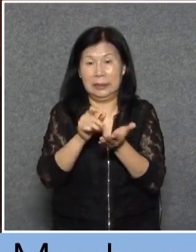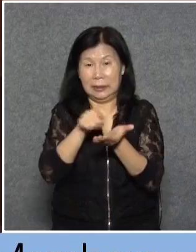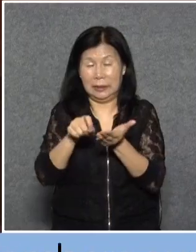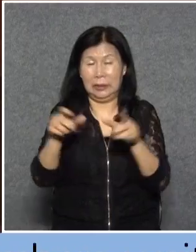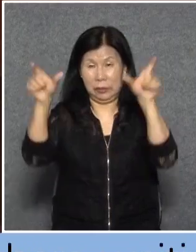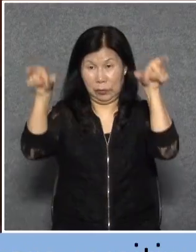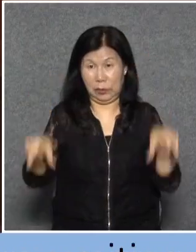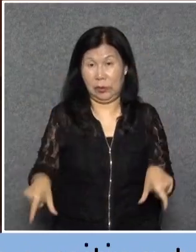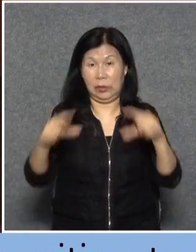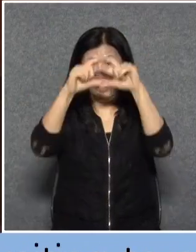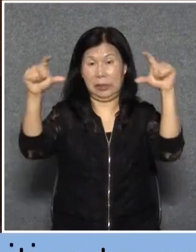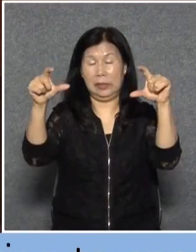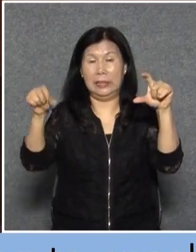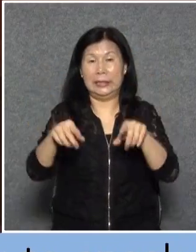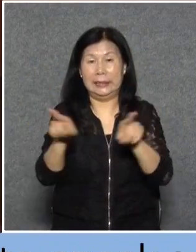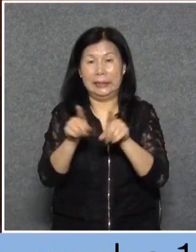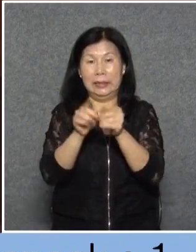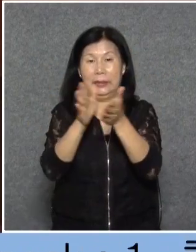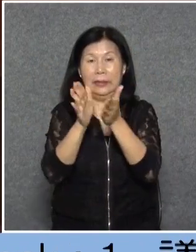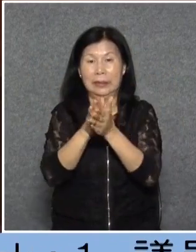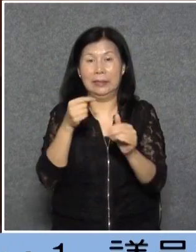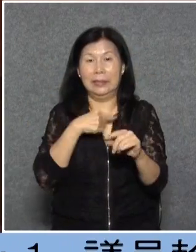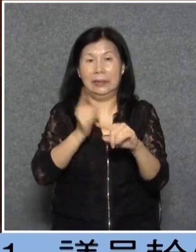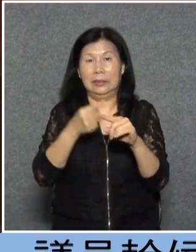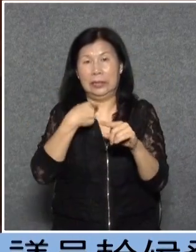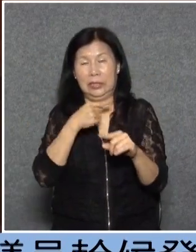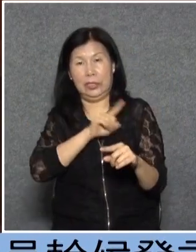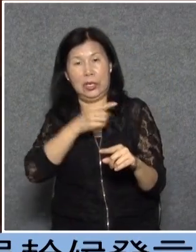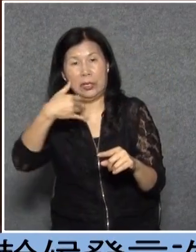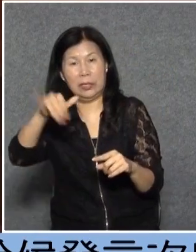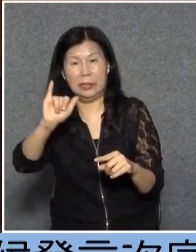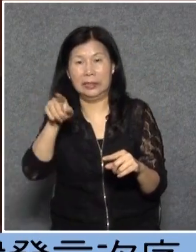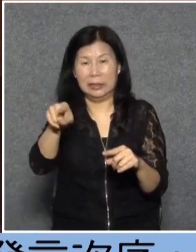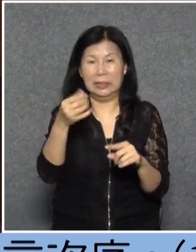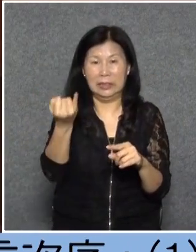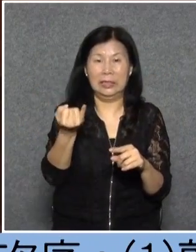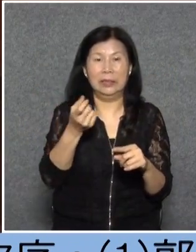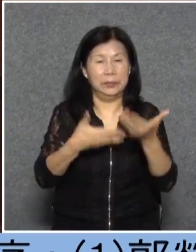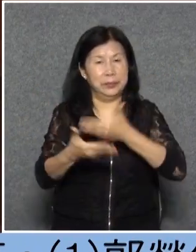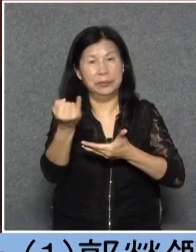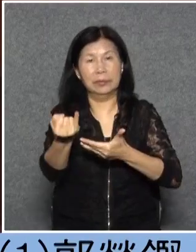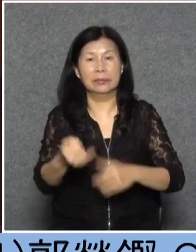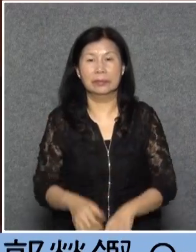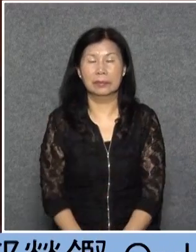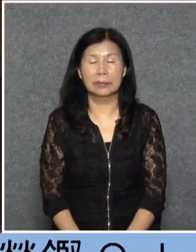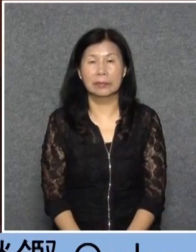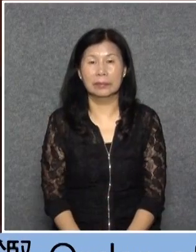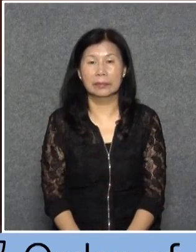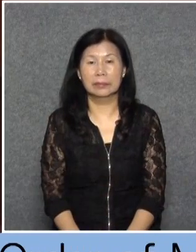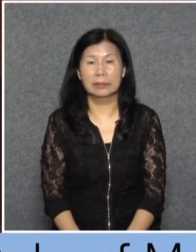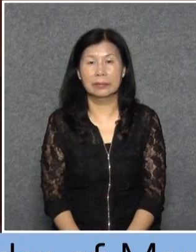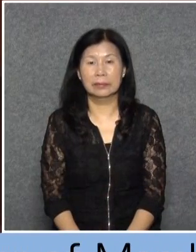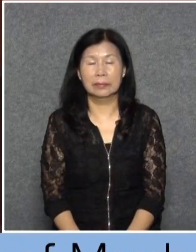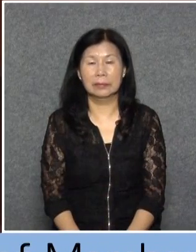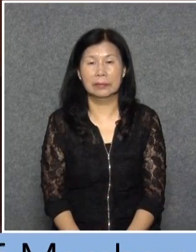联，写埋横批，咁都够胆行出去嘅，系咪？呢啲人真系非常冇礼貌，系嘛？